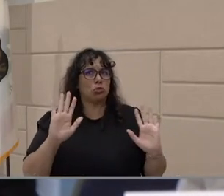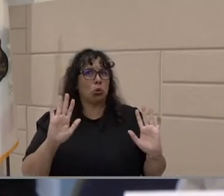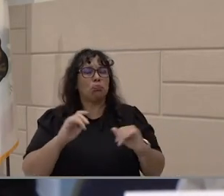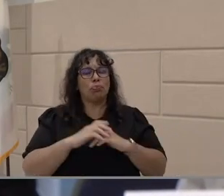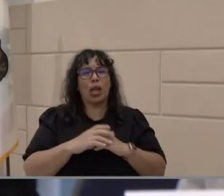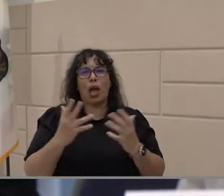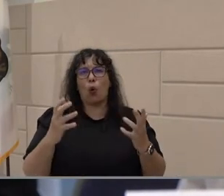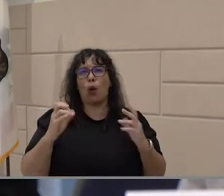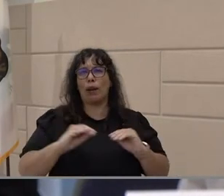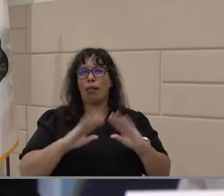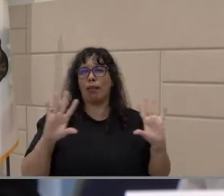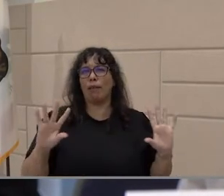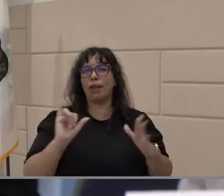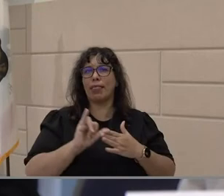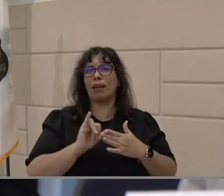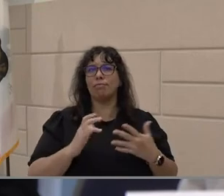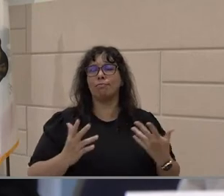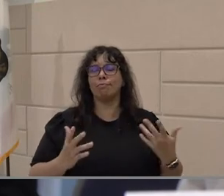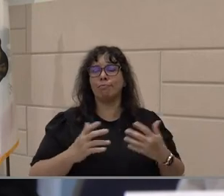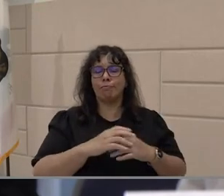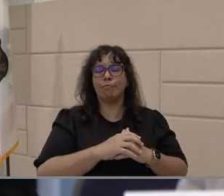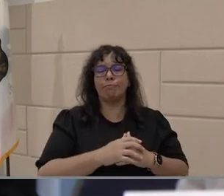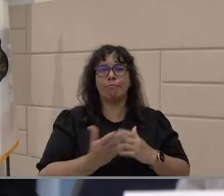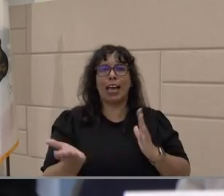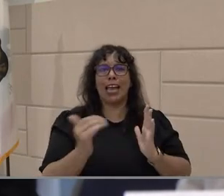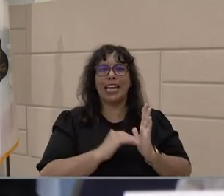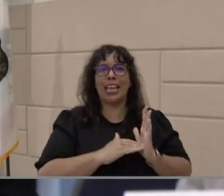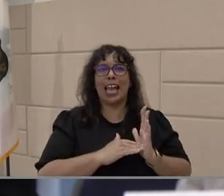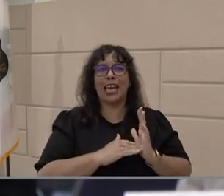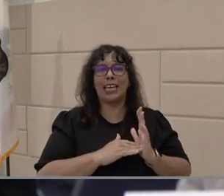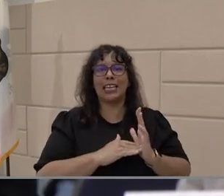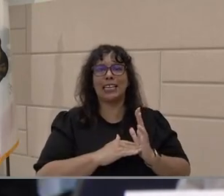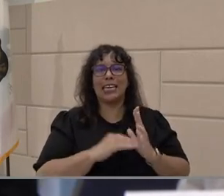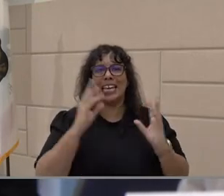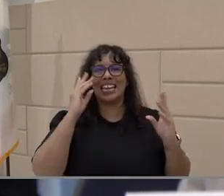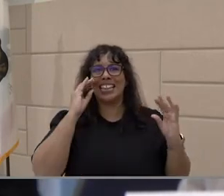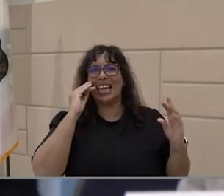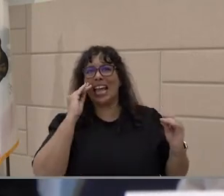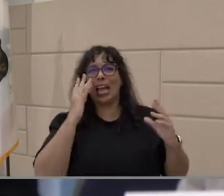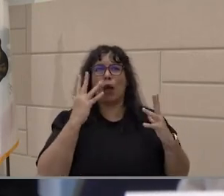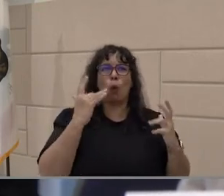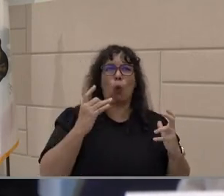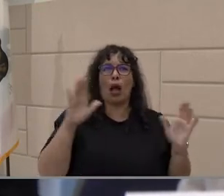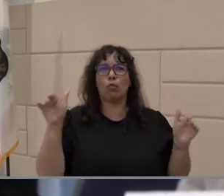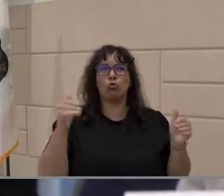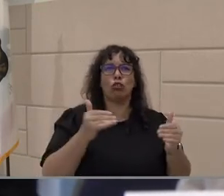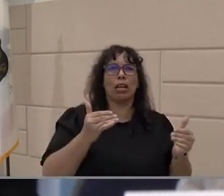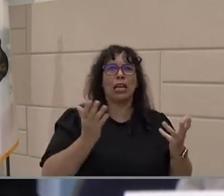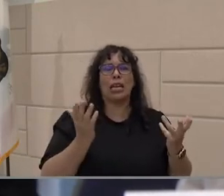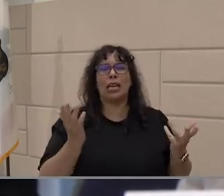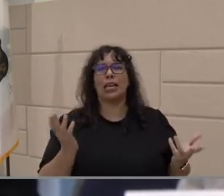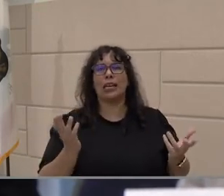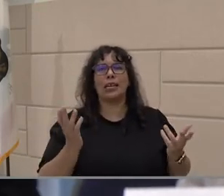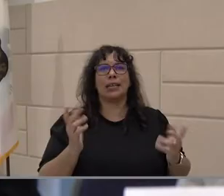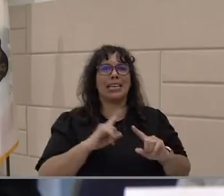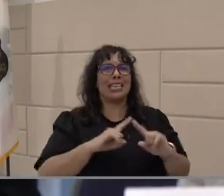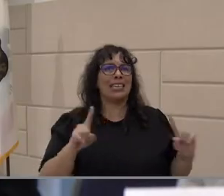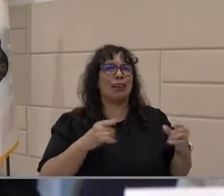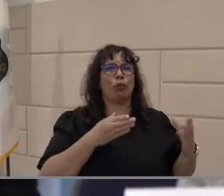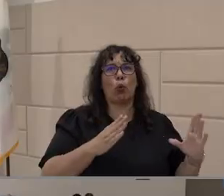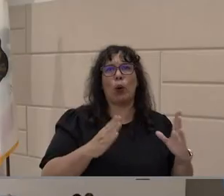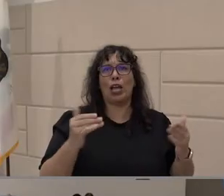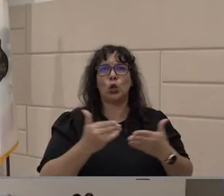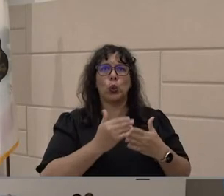កិច្ចការដែលពួកគាត់កំពុងតែបន្តធ្វើដូច្នេះគឺជាកំណត់ថាអារវ័យ